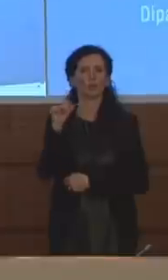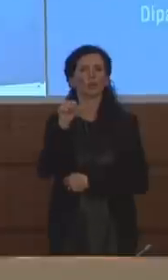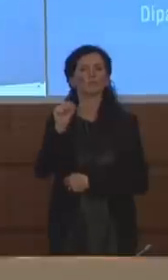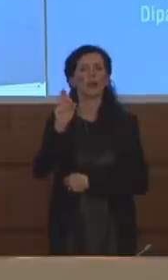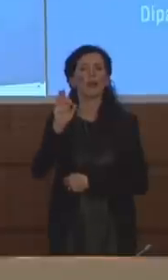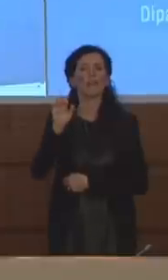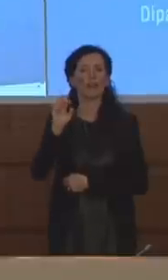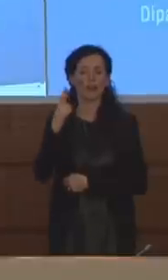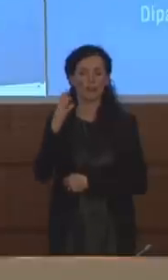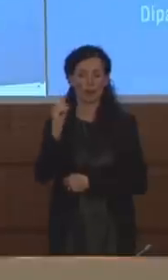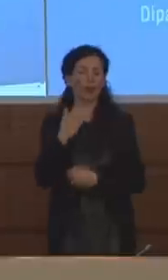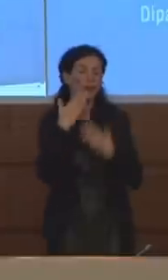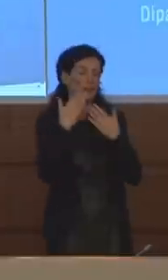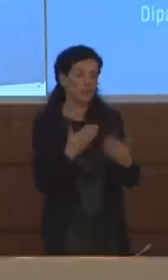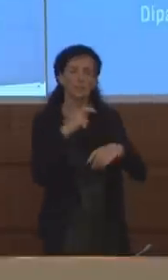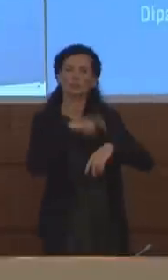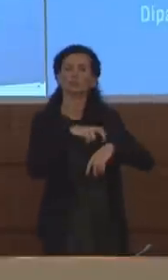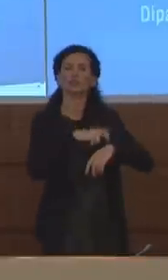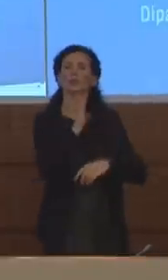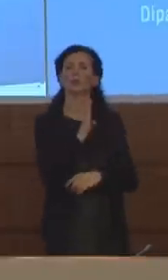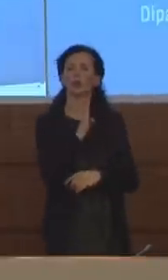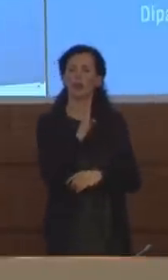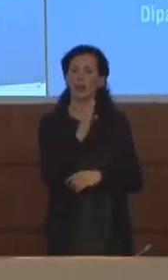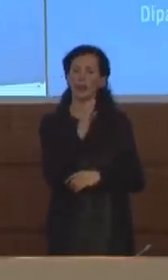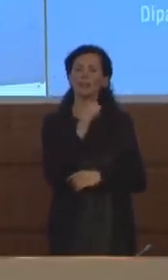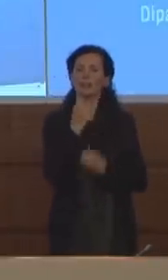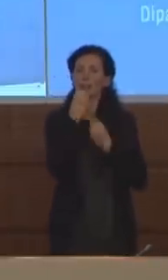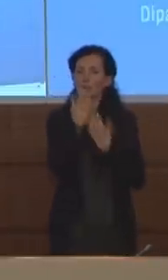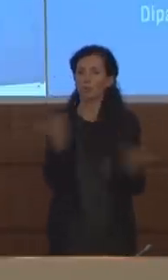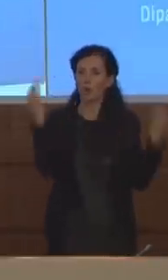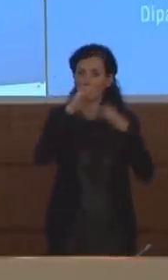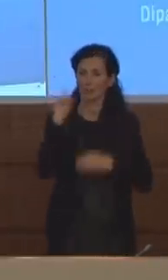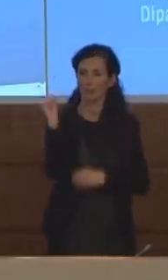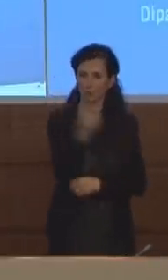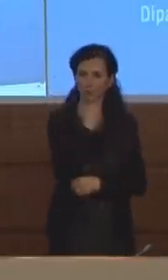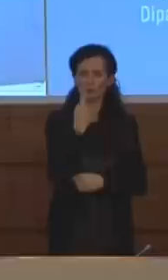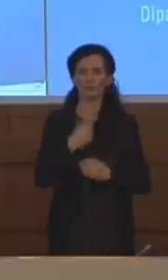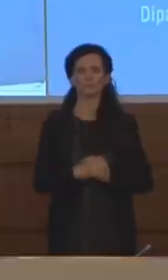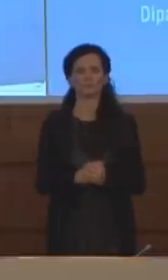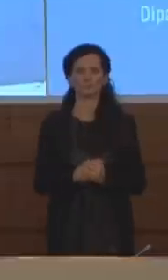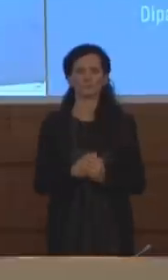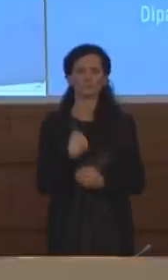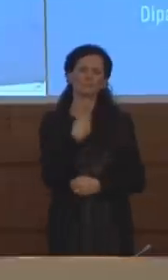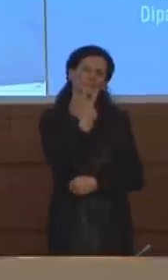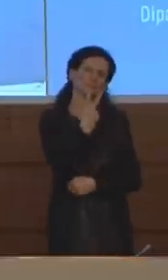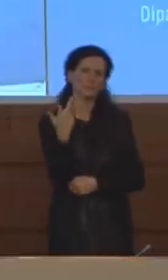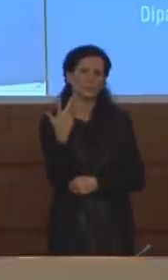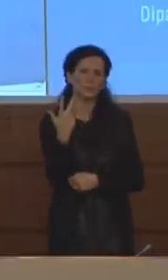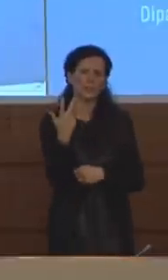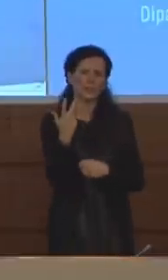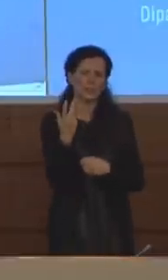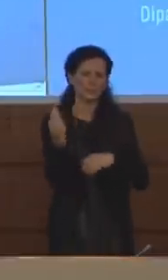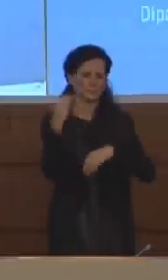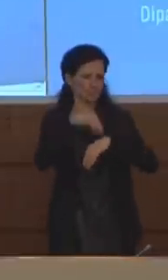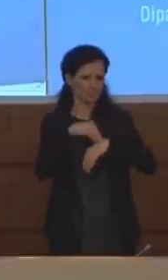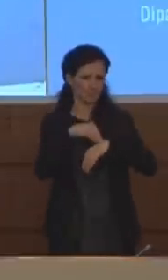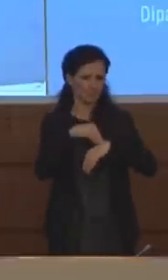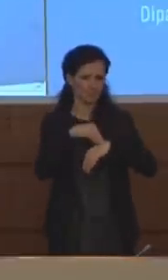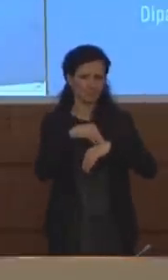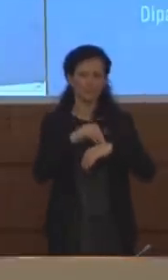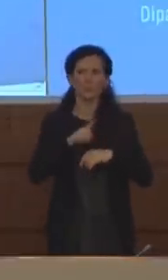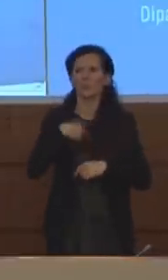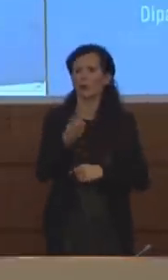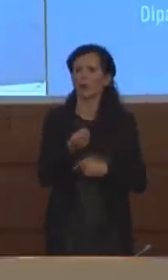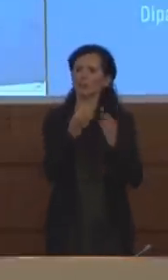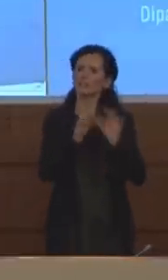grazie dottor borrelli buonasera a tutti e due brevi due o tre brevi commenti introduttivi e poi dopo siamo